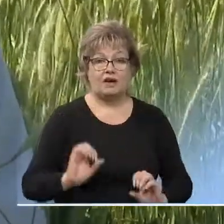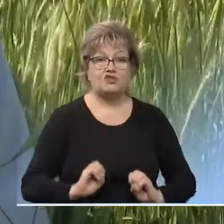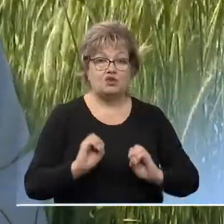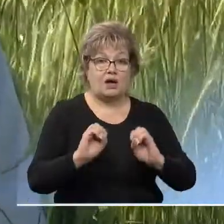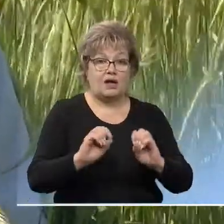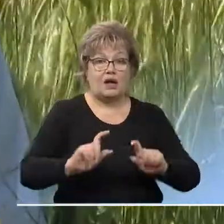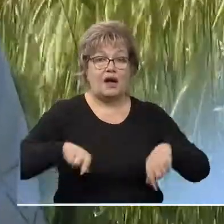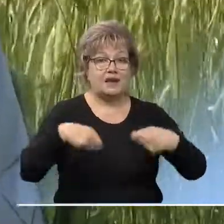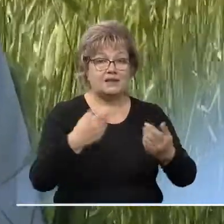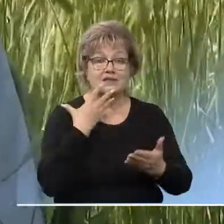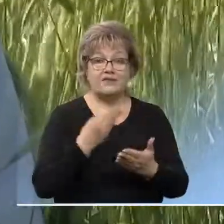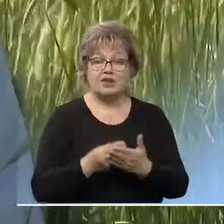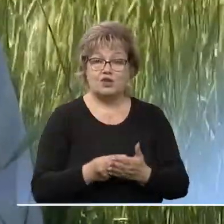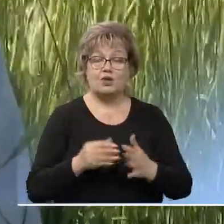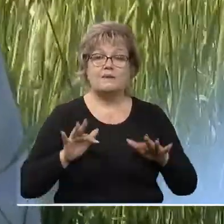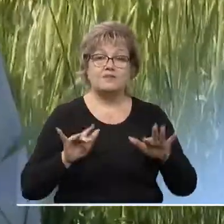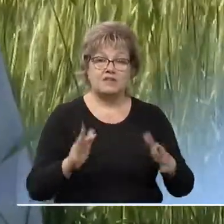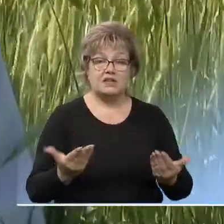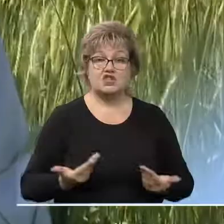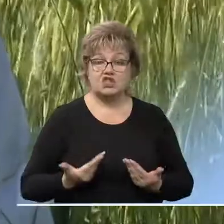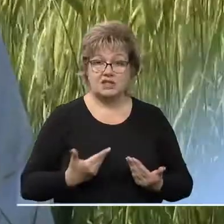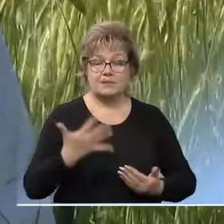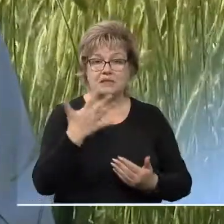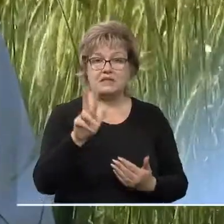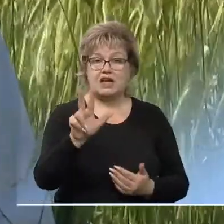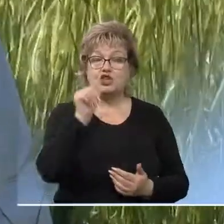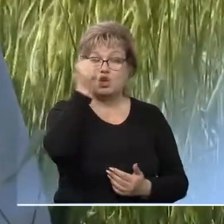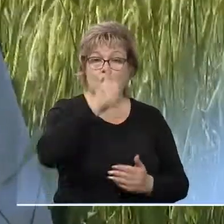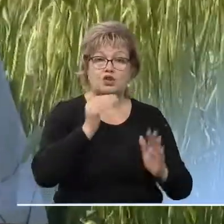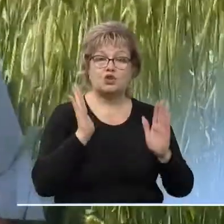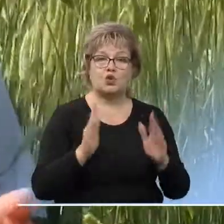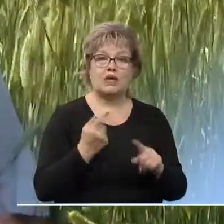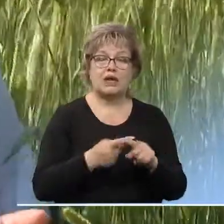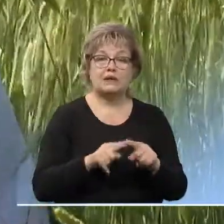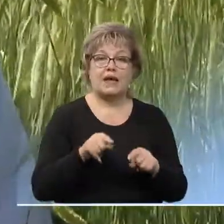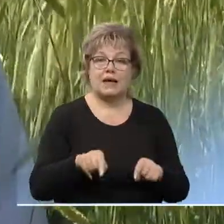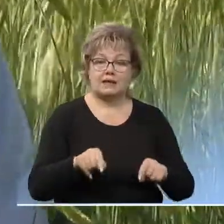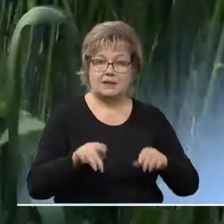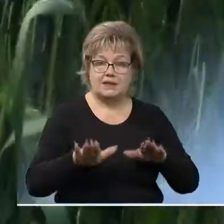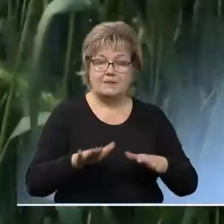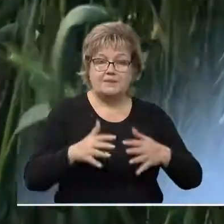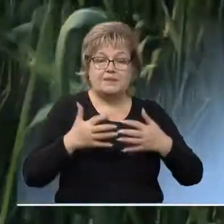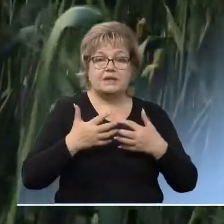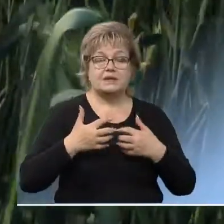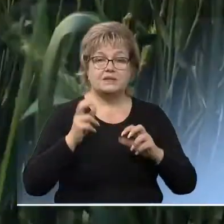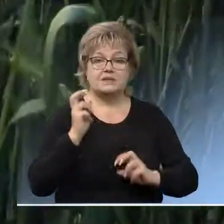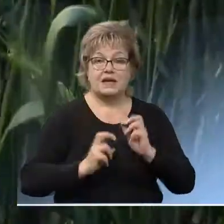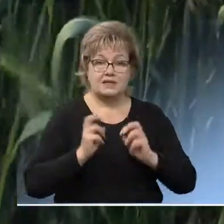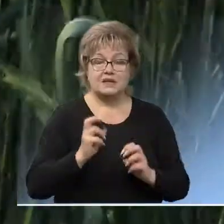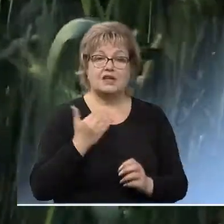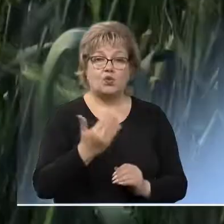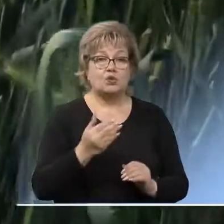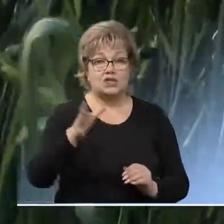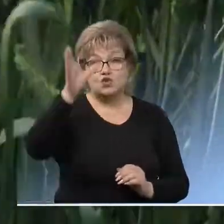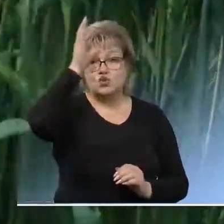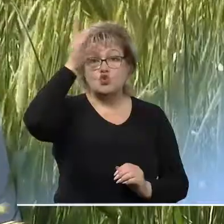Иванович отдал вот этому делу своей жизни. 53 года только вот на этой станции, потому что вот Анатолий Иванович, еще